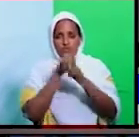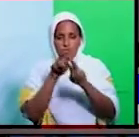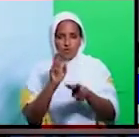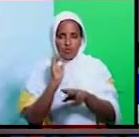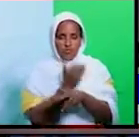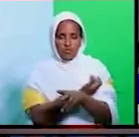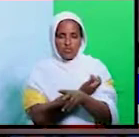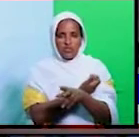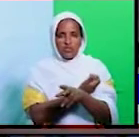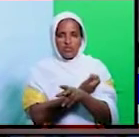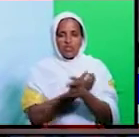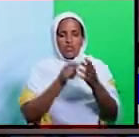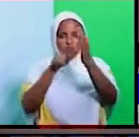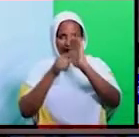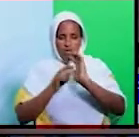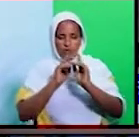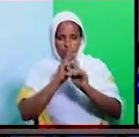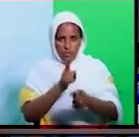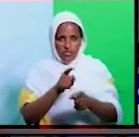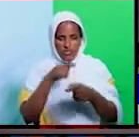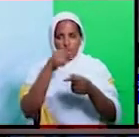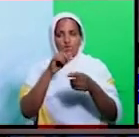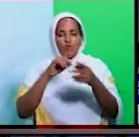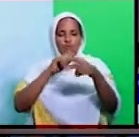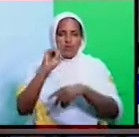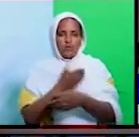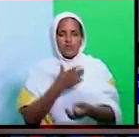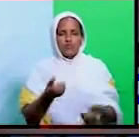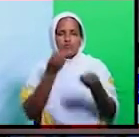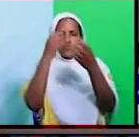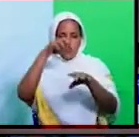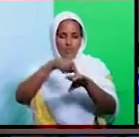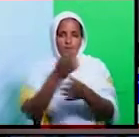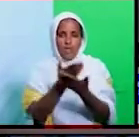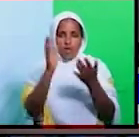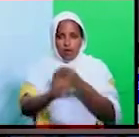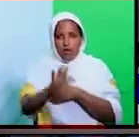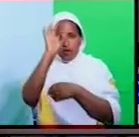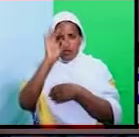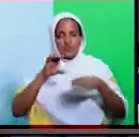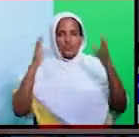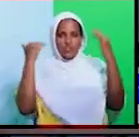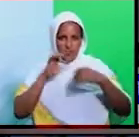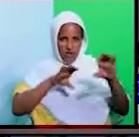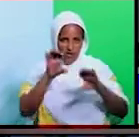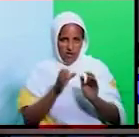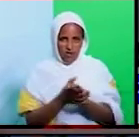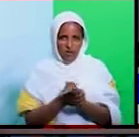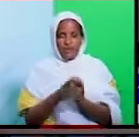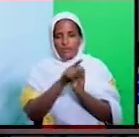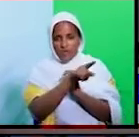ሆኖ ስላገኘሁት ነው የጠቀስኩት። ምን ለማለት ነው? በግርድፍ ትርጉሙን የመገባኝ